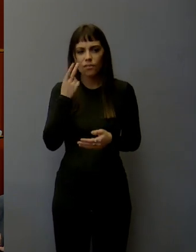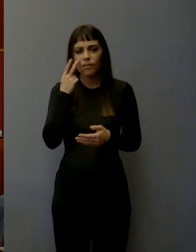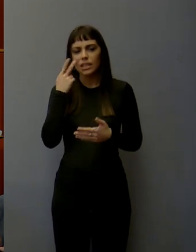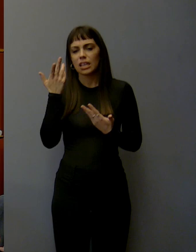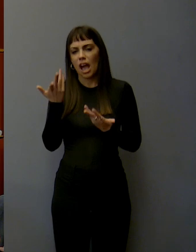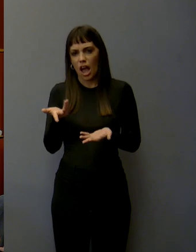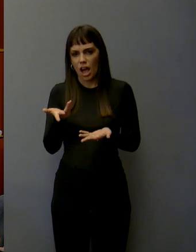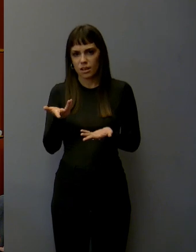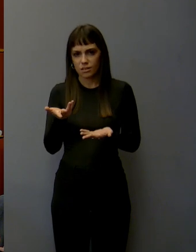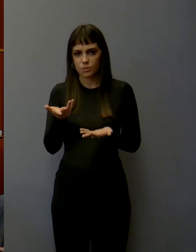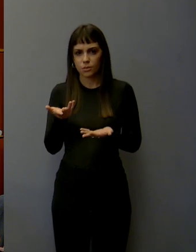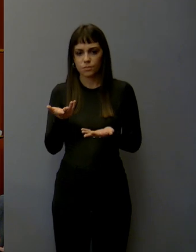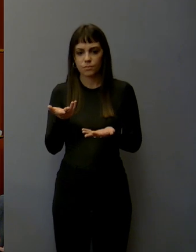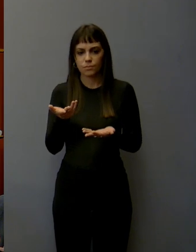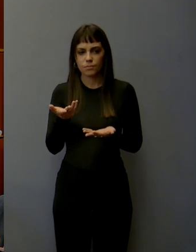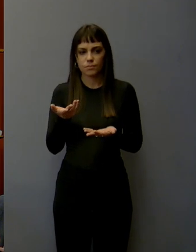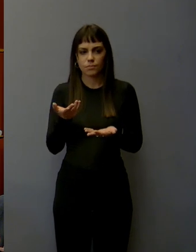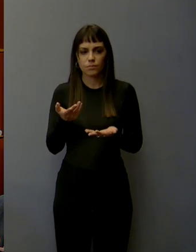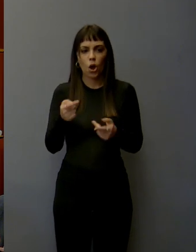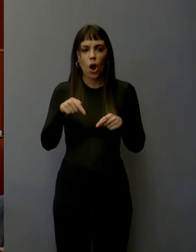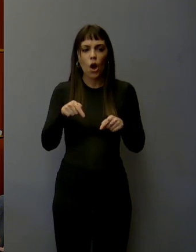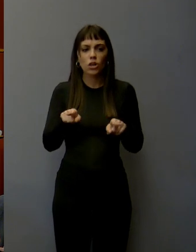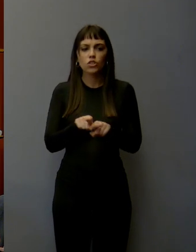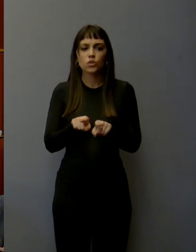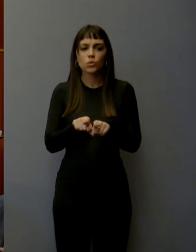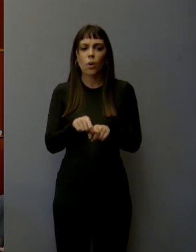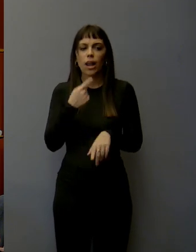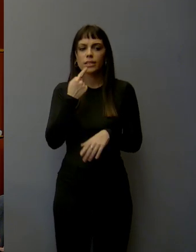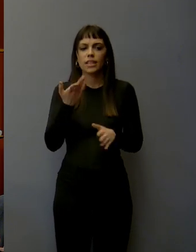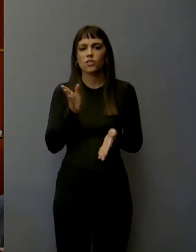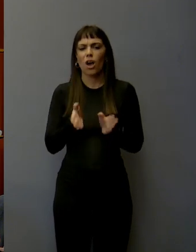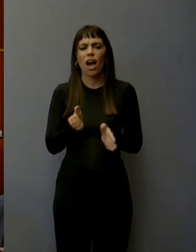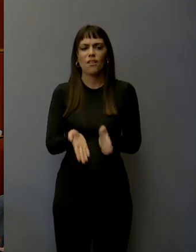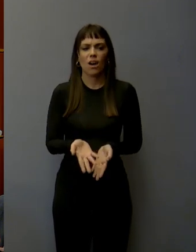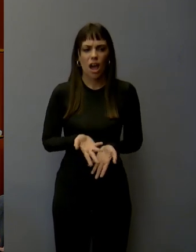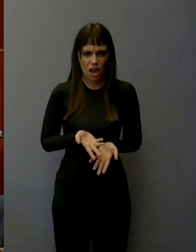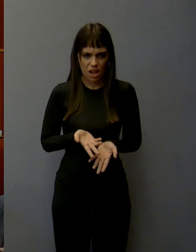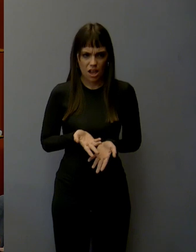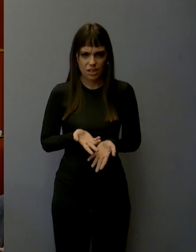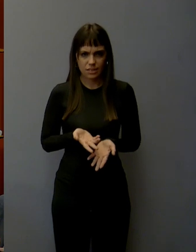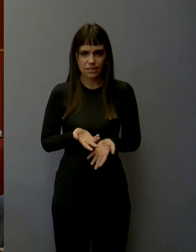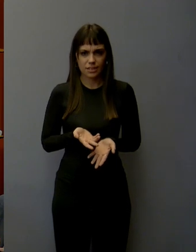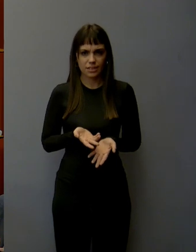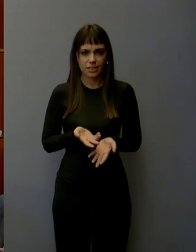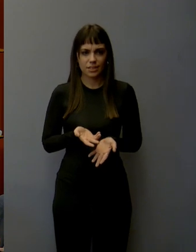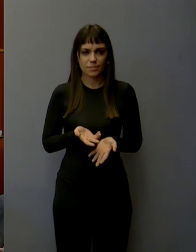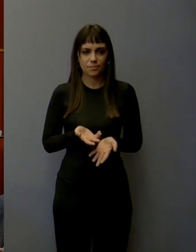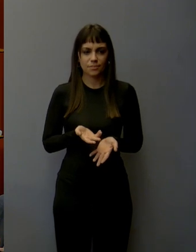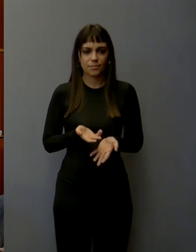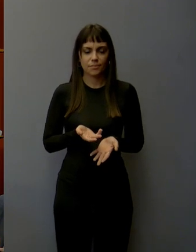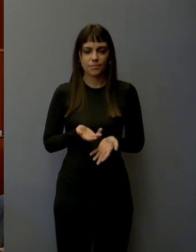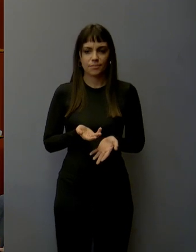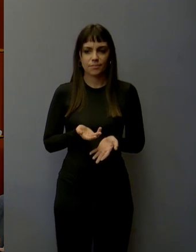avanti una frase che per qualcuno ricorda un noto quotidiano socialista per lei diciamo forse ricorda